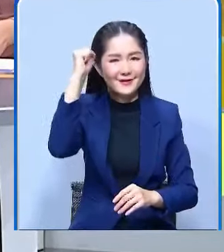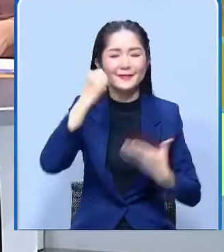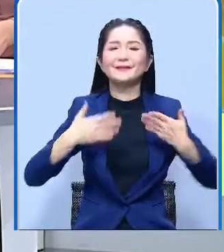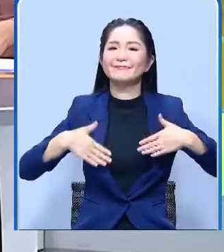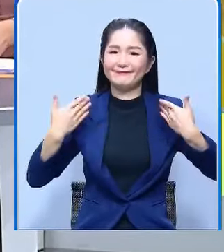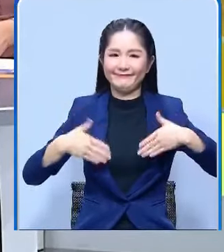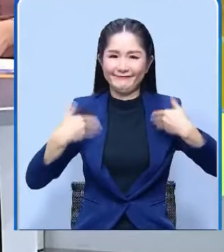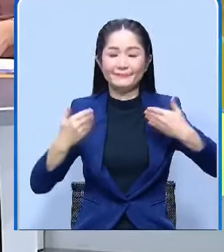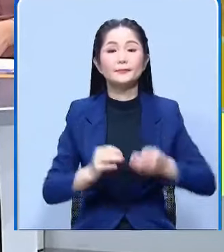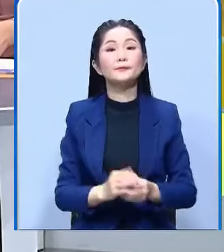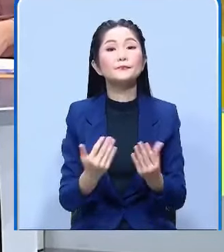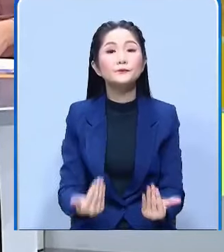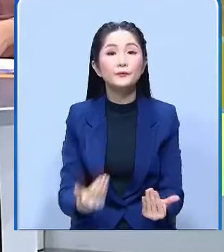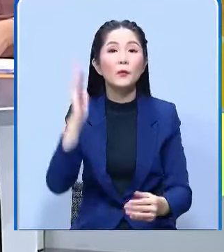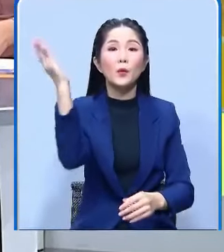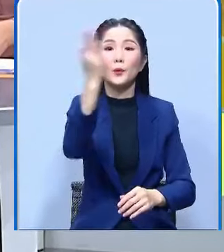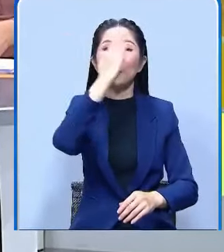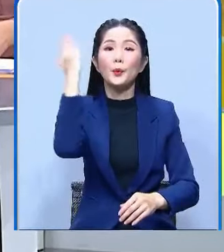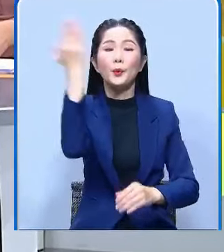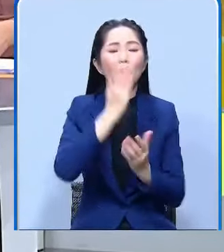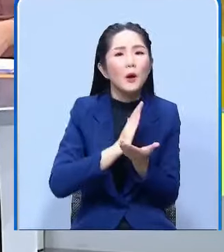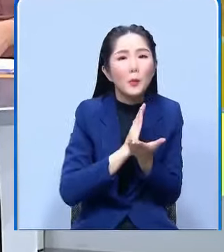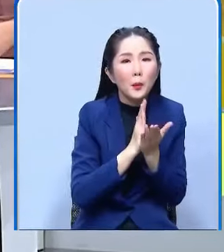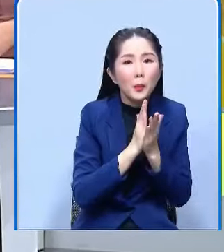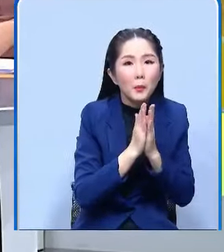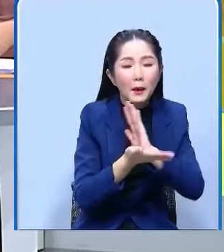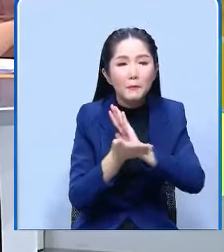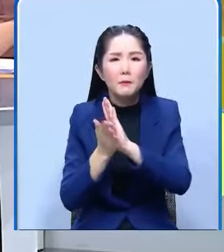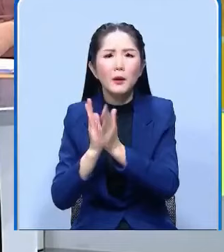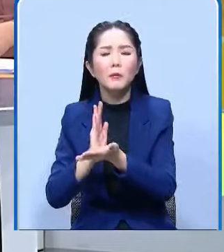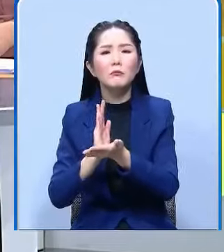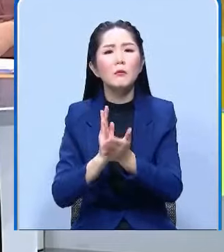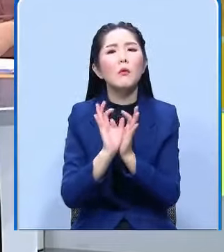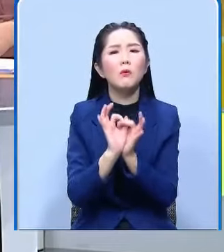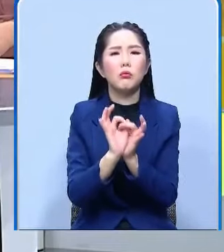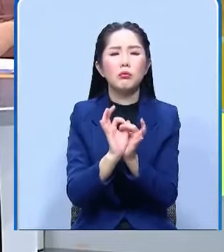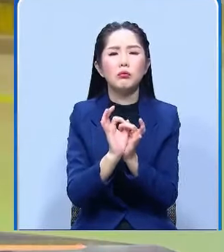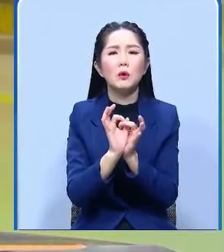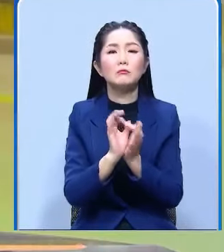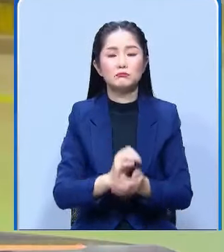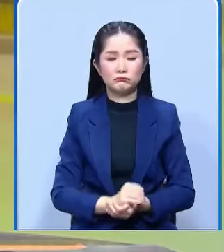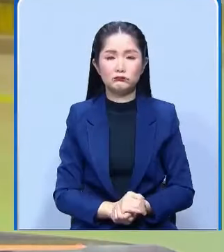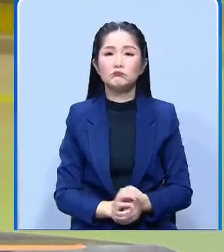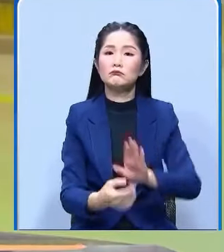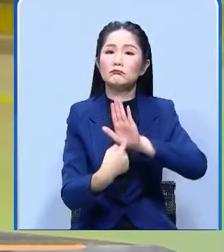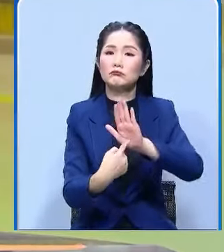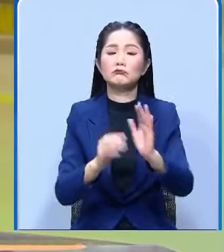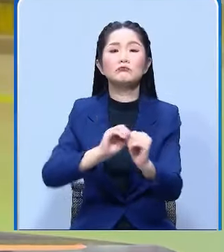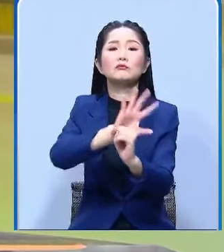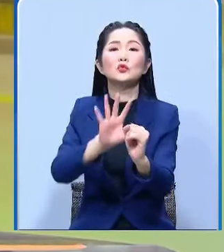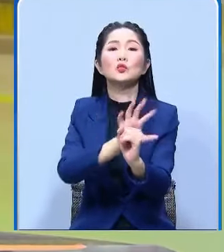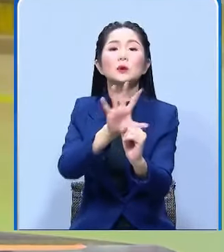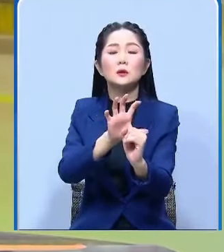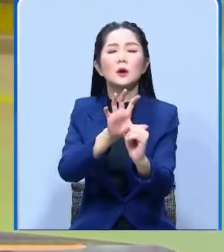คุณผู้ชมคะช่วงอากาศเปลี่ยนในช่วงนี้สังเกตสุขภาพกันหน่อยนะคะเป็นยังไงกันบ้างด้วยความเป็นห่วงนะคะคุณผู้ชมอย่างเรื่องของโควิด -19 ดูเหมือนว่าจะ